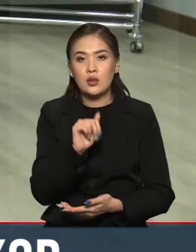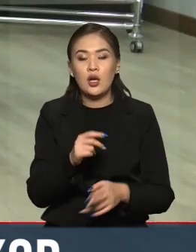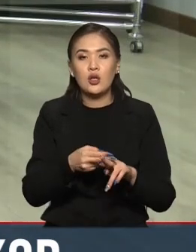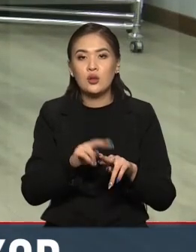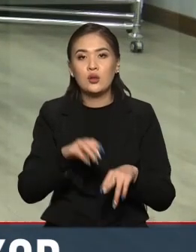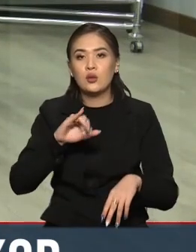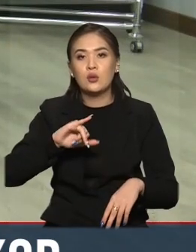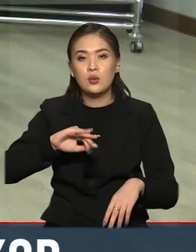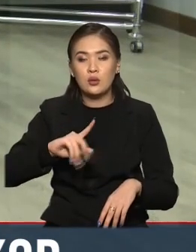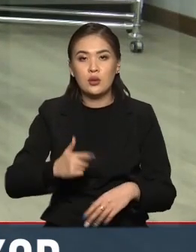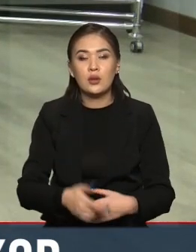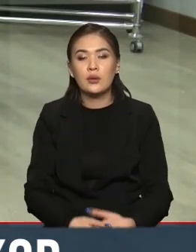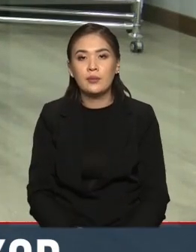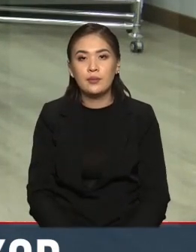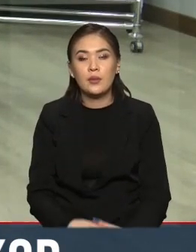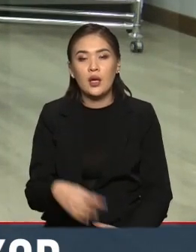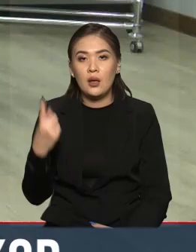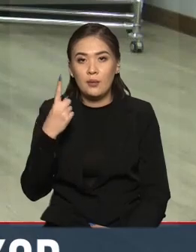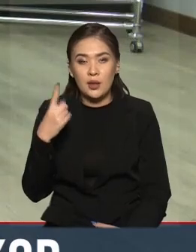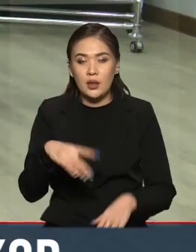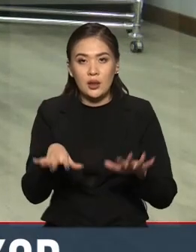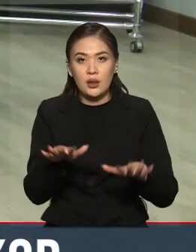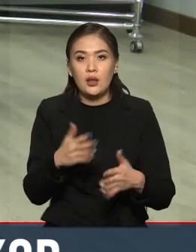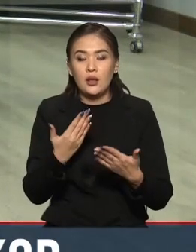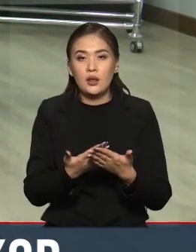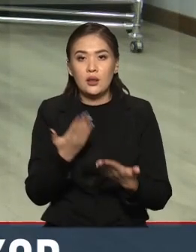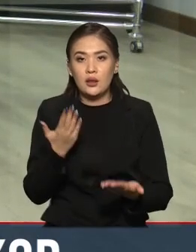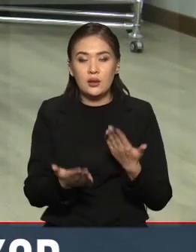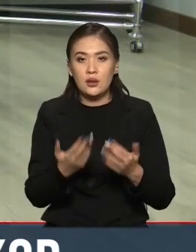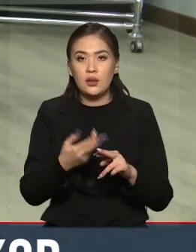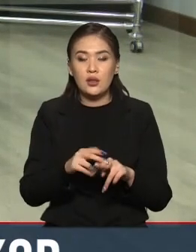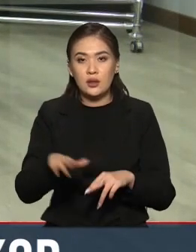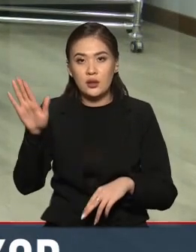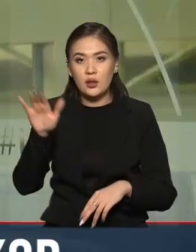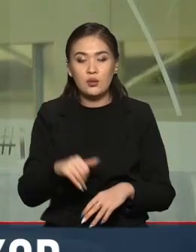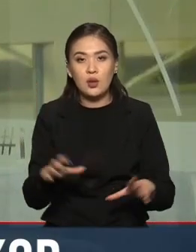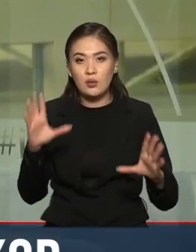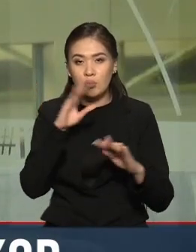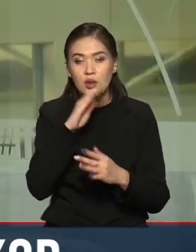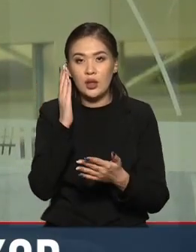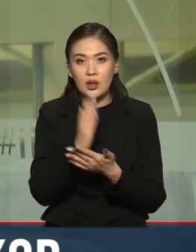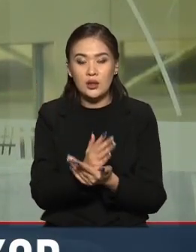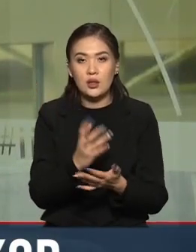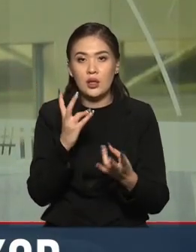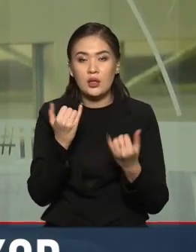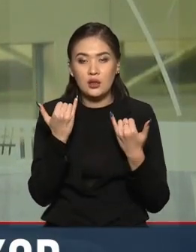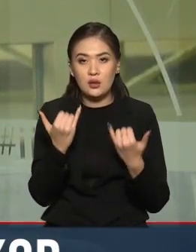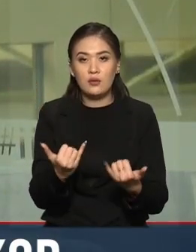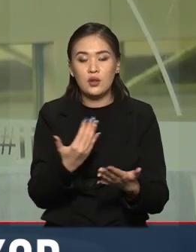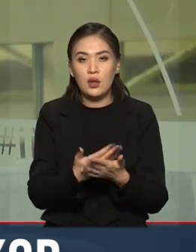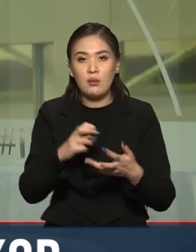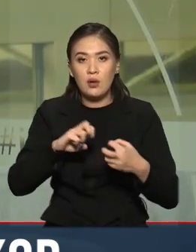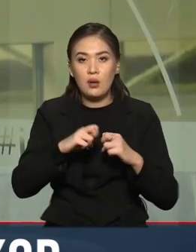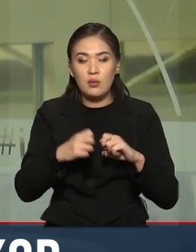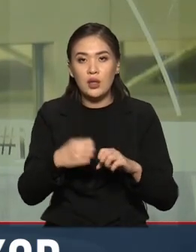суть? Первое, если, например, заемщик имеет уже на сегодня проблемный